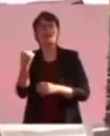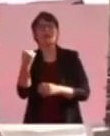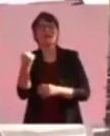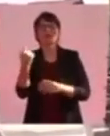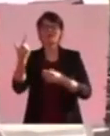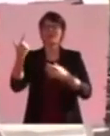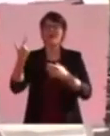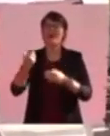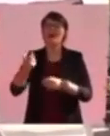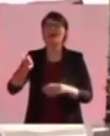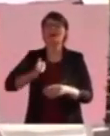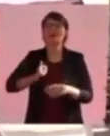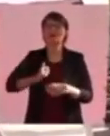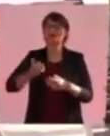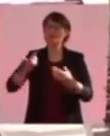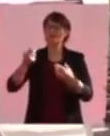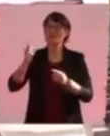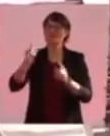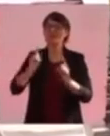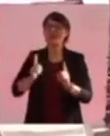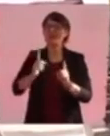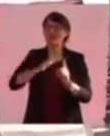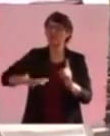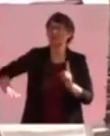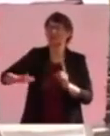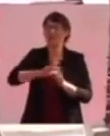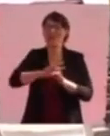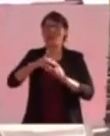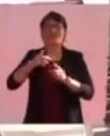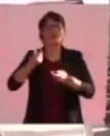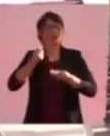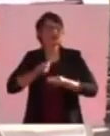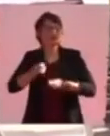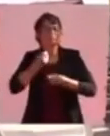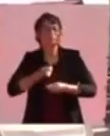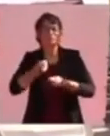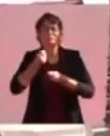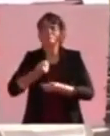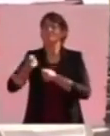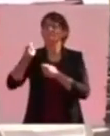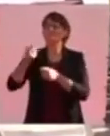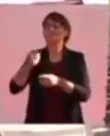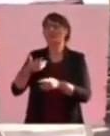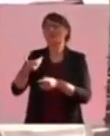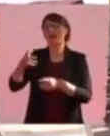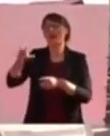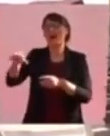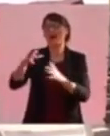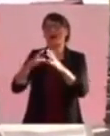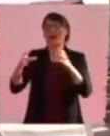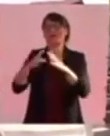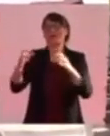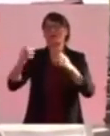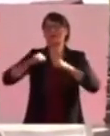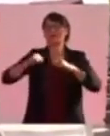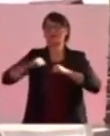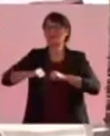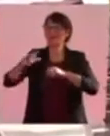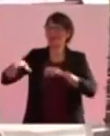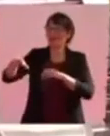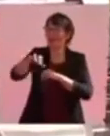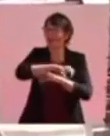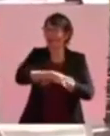con le attività distrettuali delle aziende sanitarie investire sui dipartimenti di jean e sanità